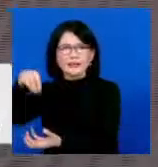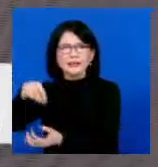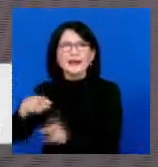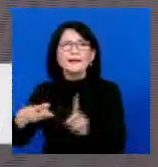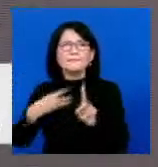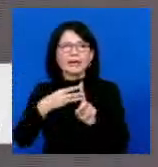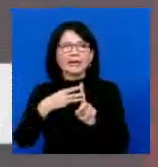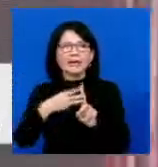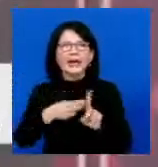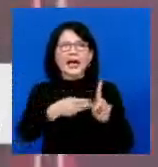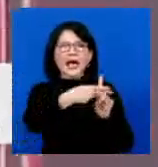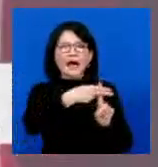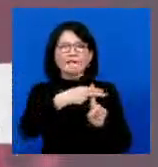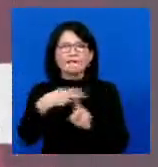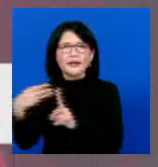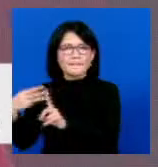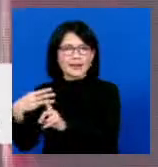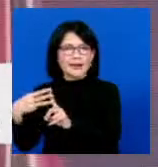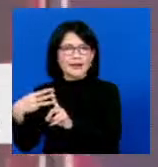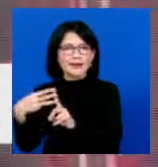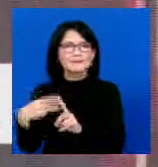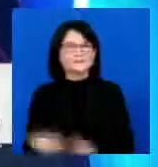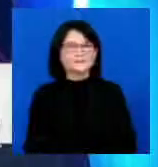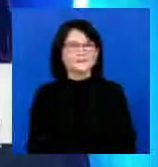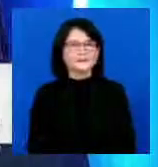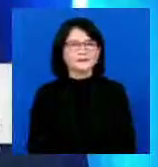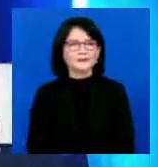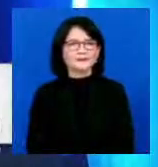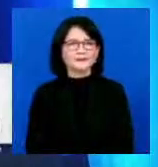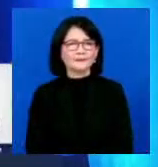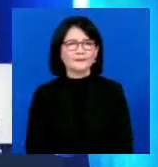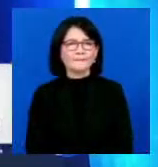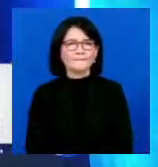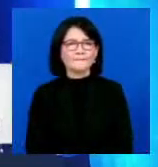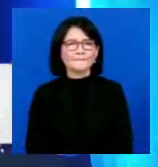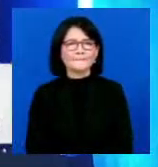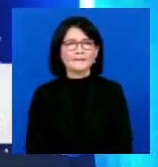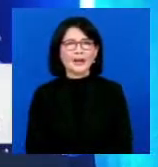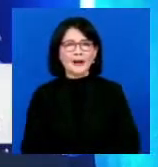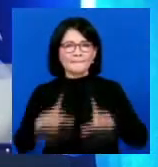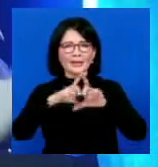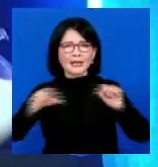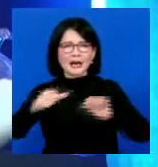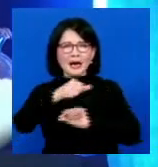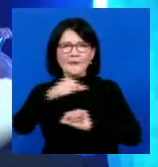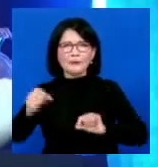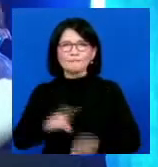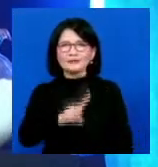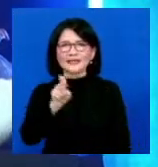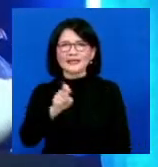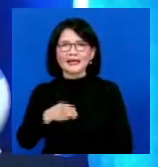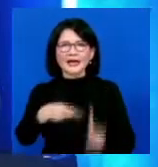b f dan b Baik saya akan ambil amplop pertanyaan F dan